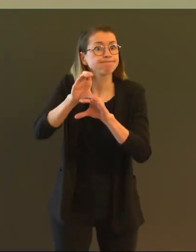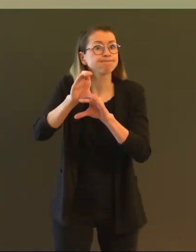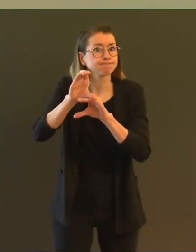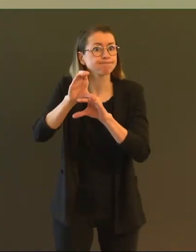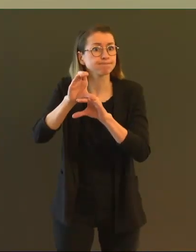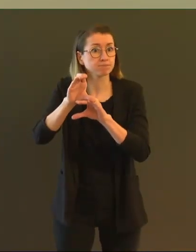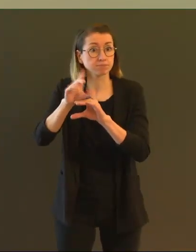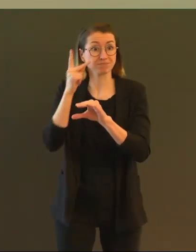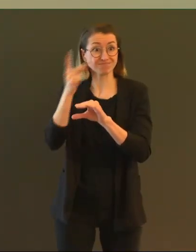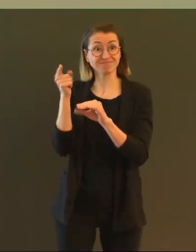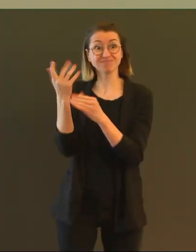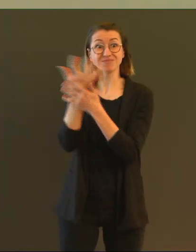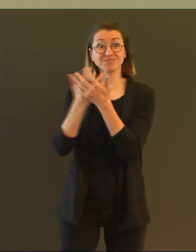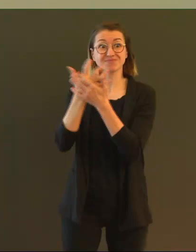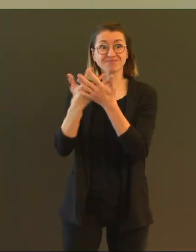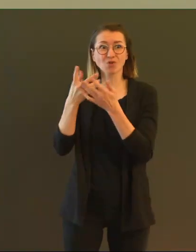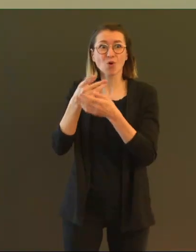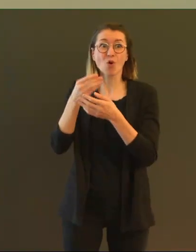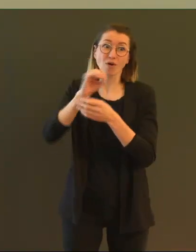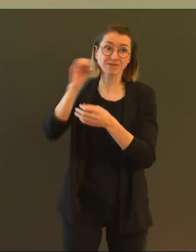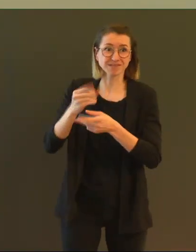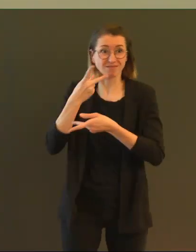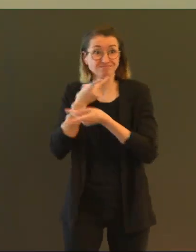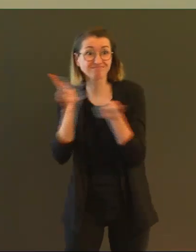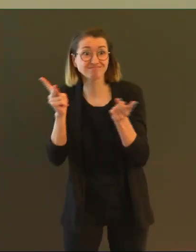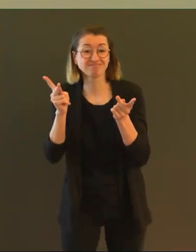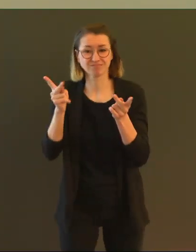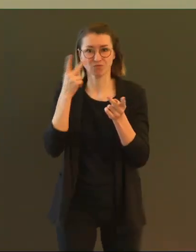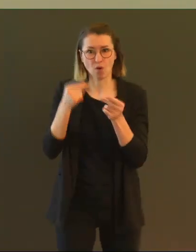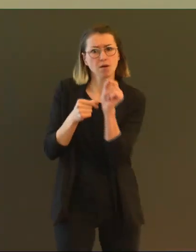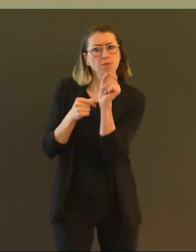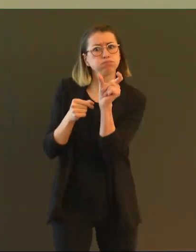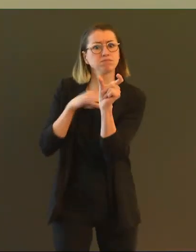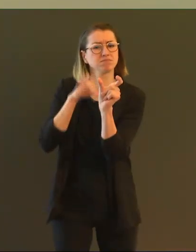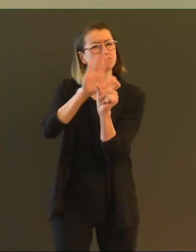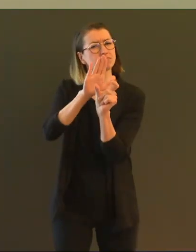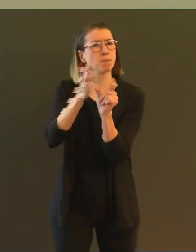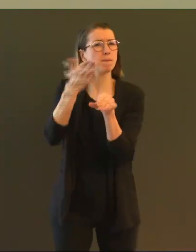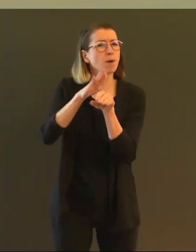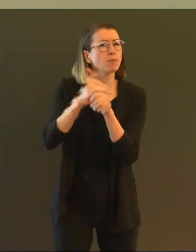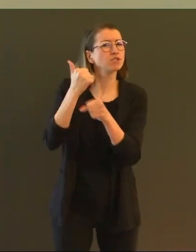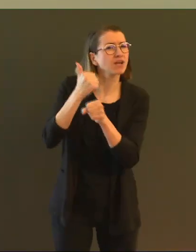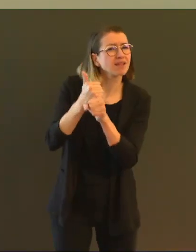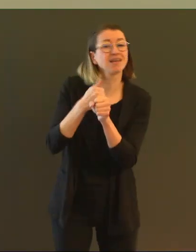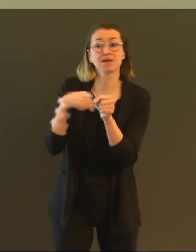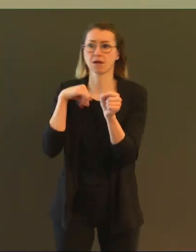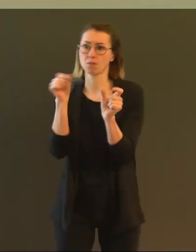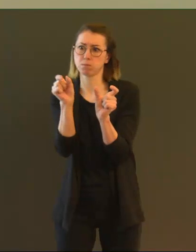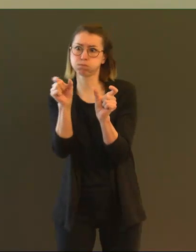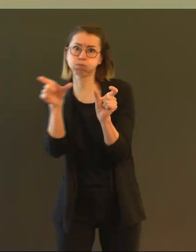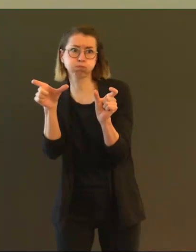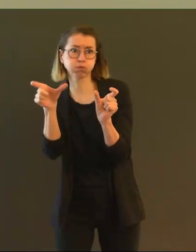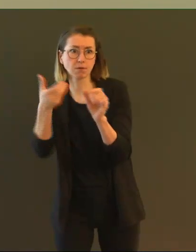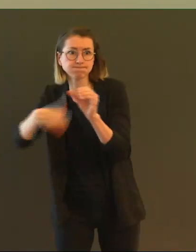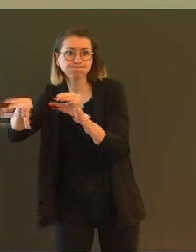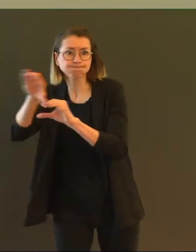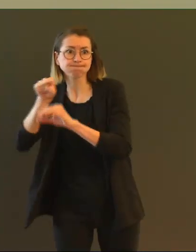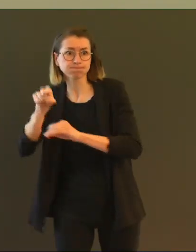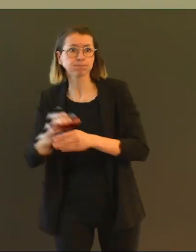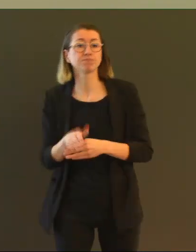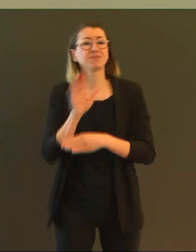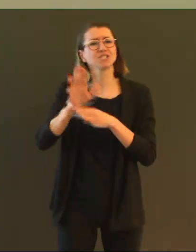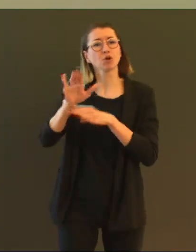purement déclarée pour le Covid-19. Je ne prendrai que 2 exemples pour les comparer à la Belgique. L'Italie, par exemple, les chiffres étaient là arrêtés